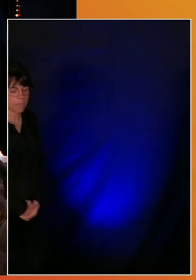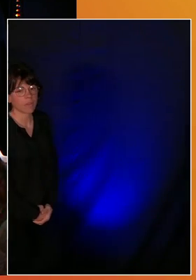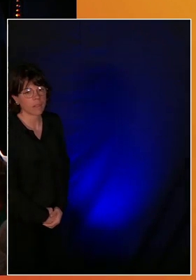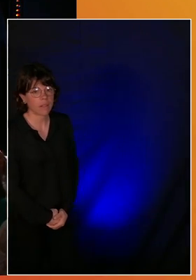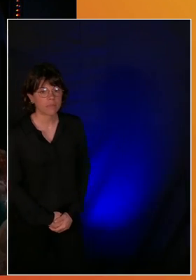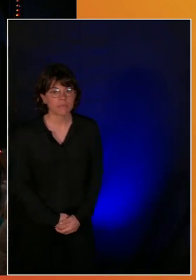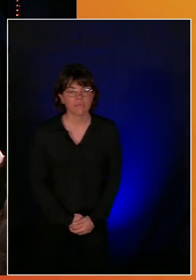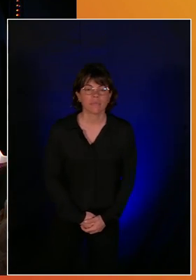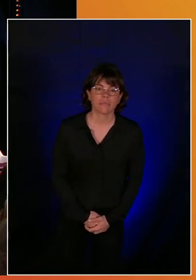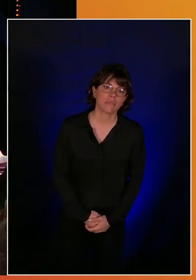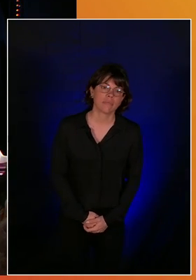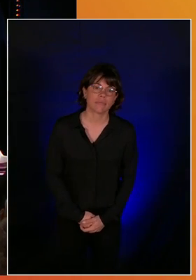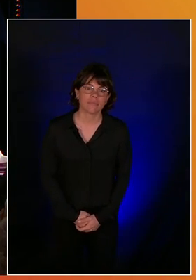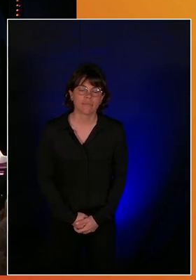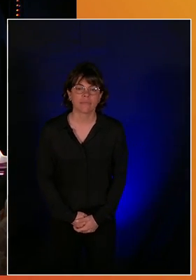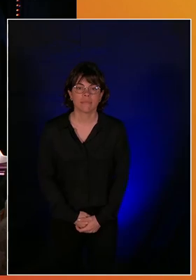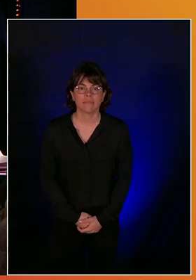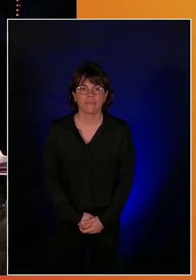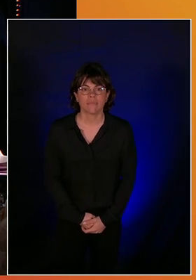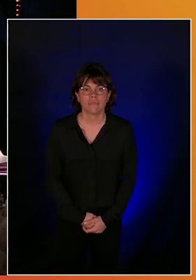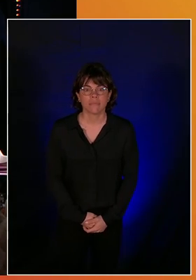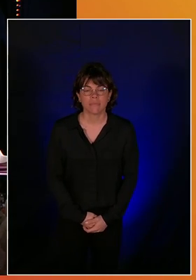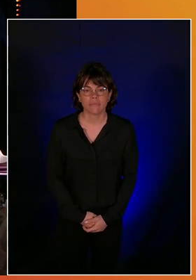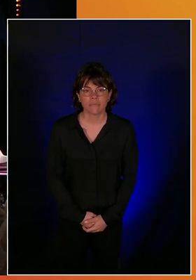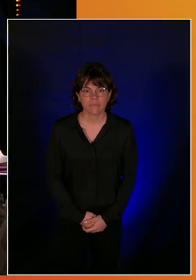et qu'on ma dit on m'a dit dans